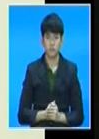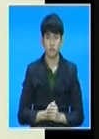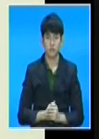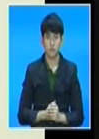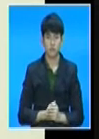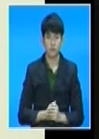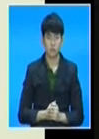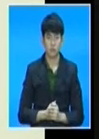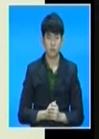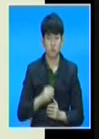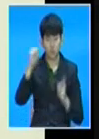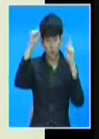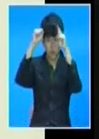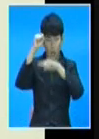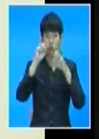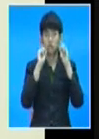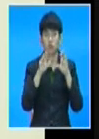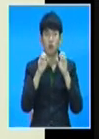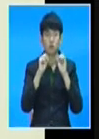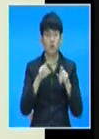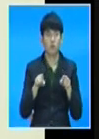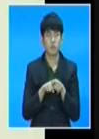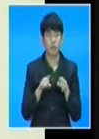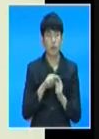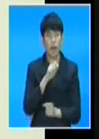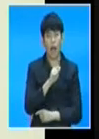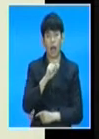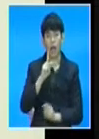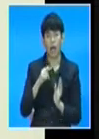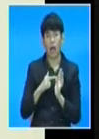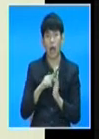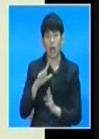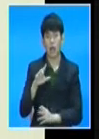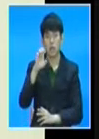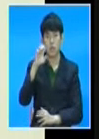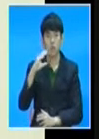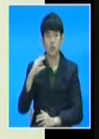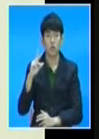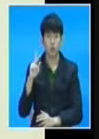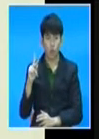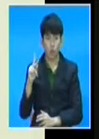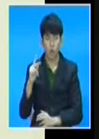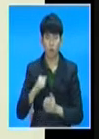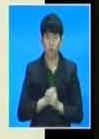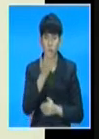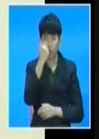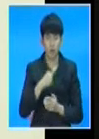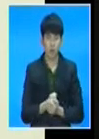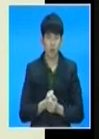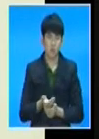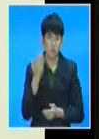คำสอนของพุทธเจ้าเนี่ยนะครับเป็นอากาลิโกหรือท่านไม่เชื่อผมท่านค้านได้นะฮะท่านสมัยมามากกว่